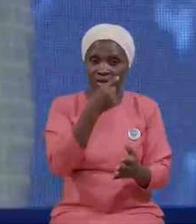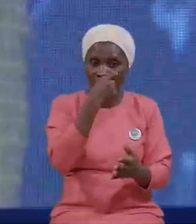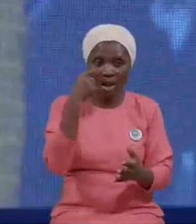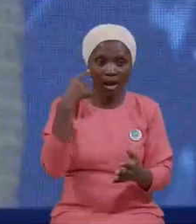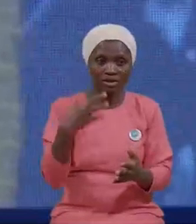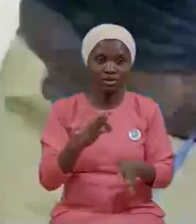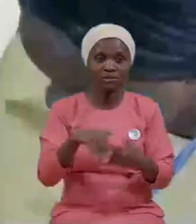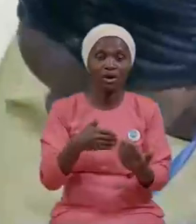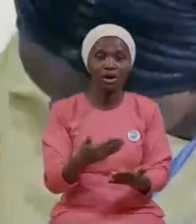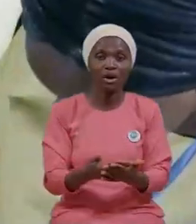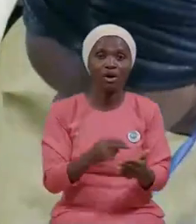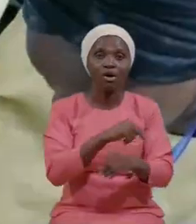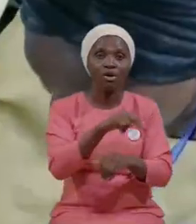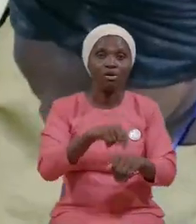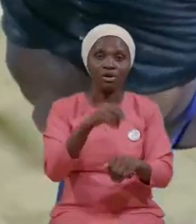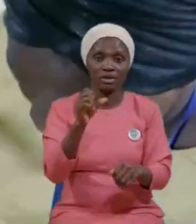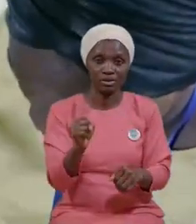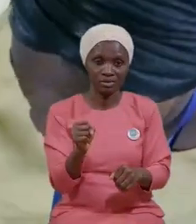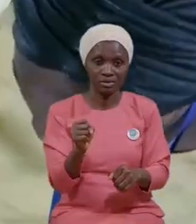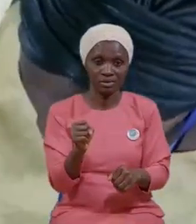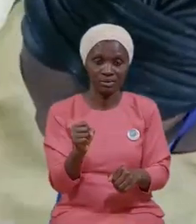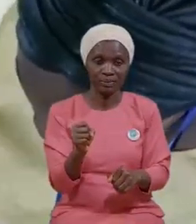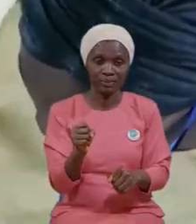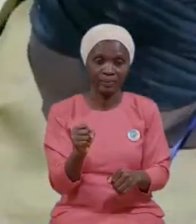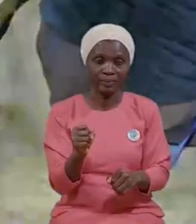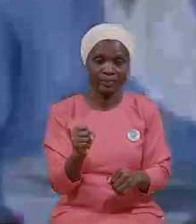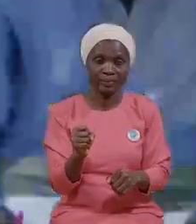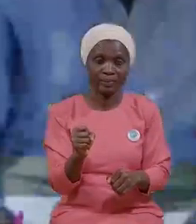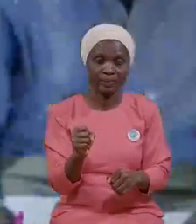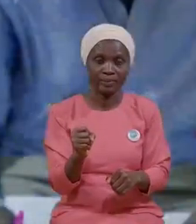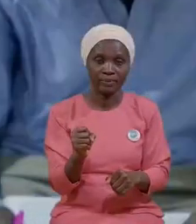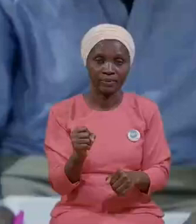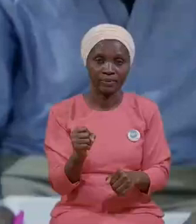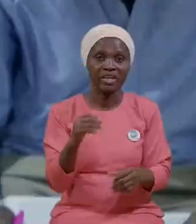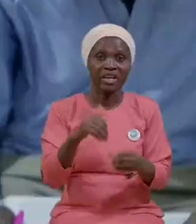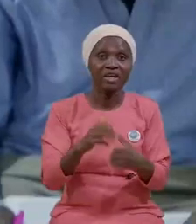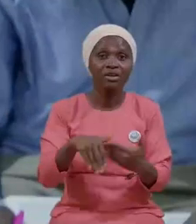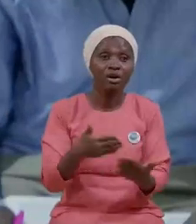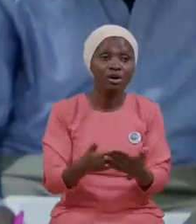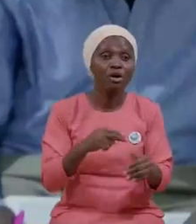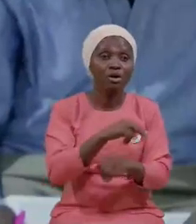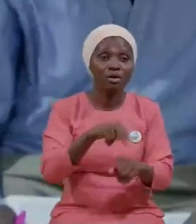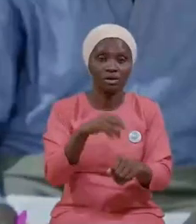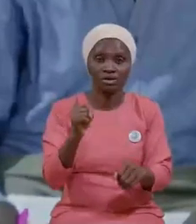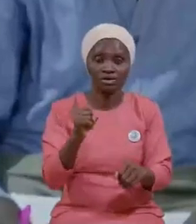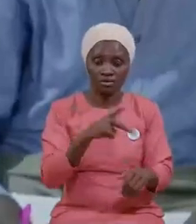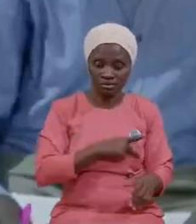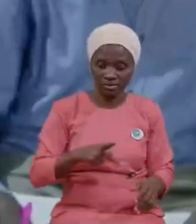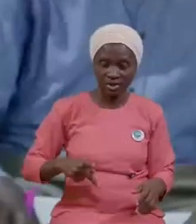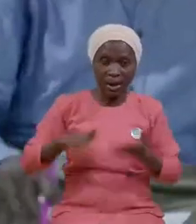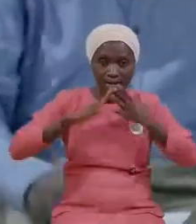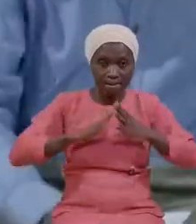Et toutes les extrémités de la terre, toutes les nations, la paix.